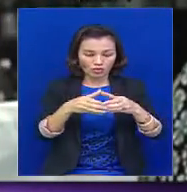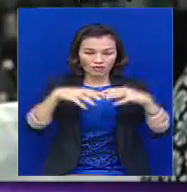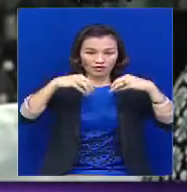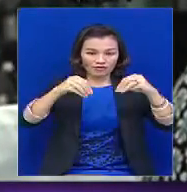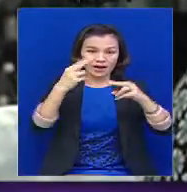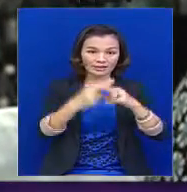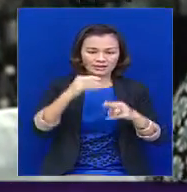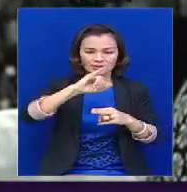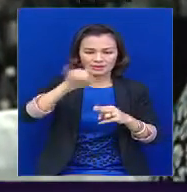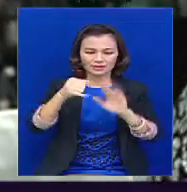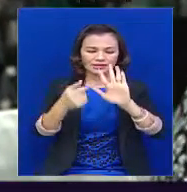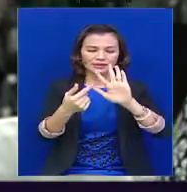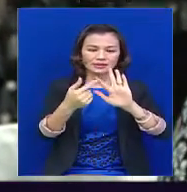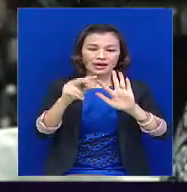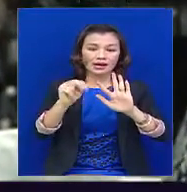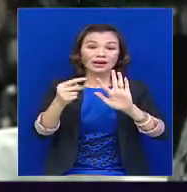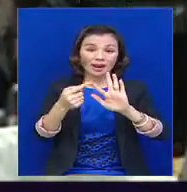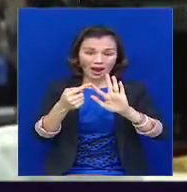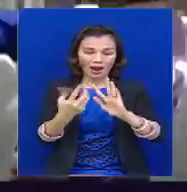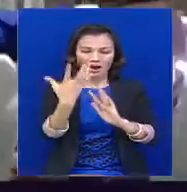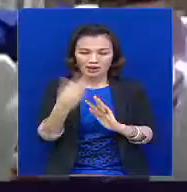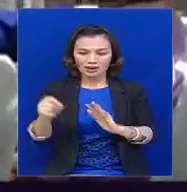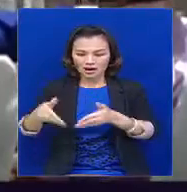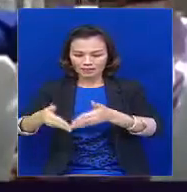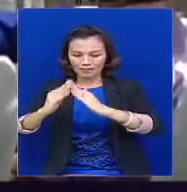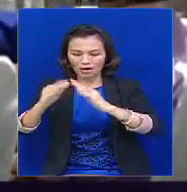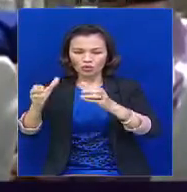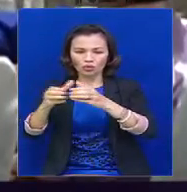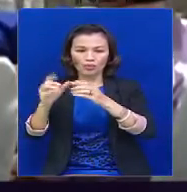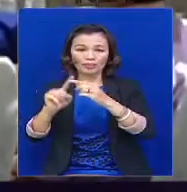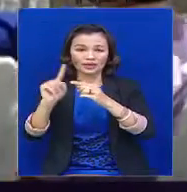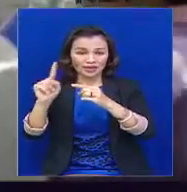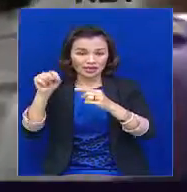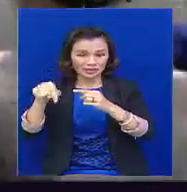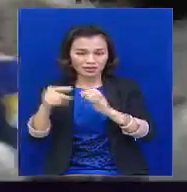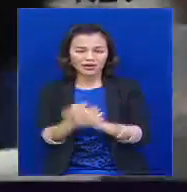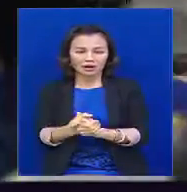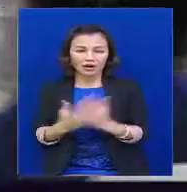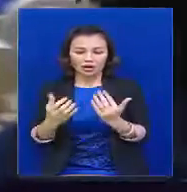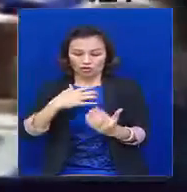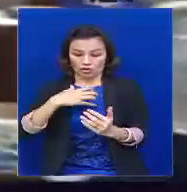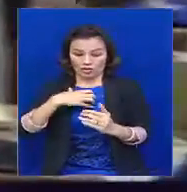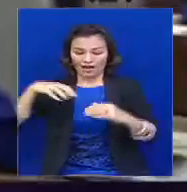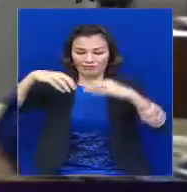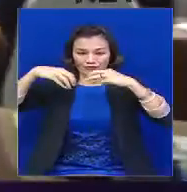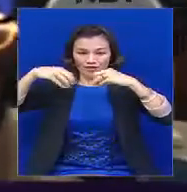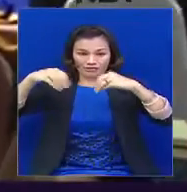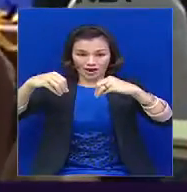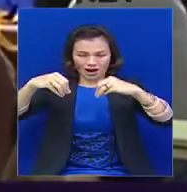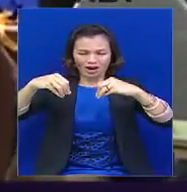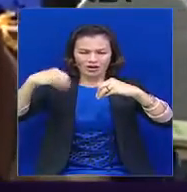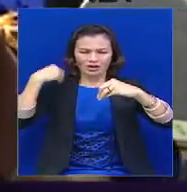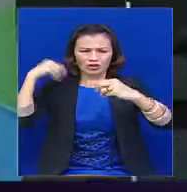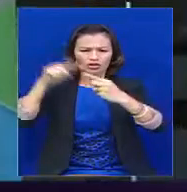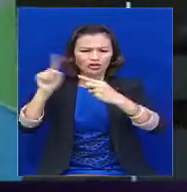เดินเครื่องเพื่อแล้วก็เหลือเพียงนะครับโรงไฟฟ้าจะนะชุดที่ 1ขณะที่ความต้องการในการใช้ไฟฟ้าสูงสุดในช่วงหยุดจ่ายกัส